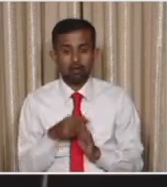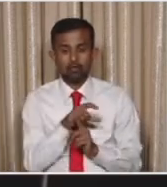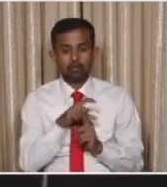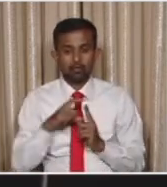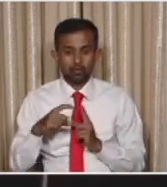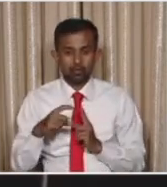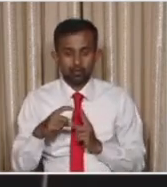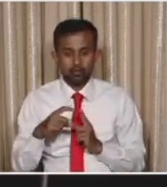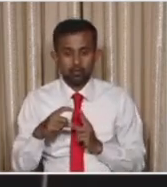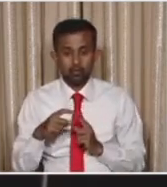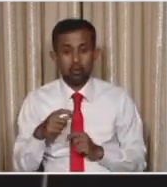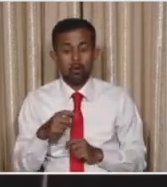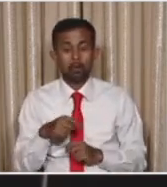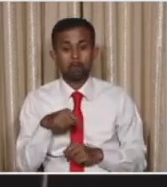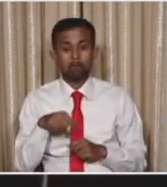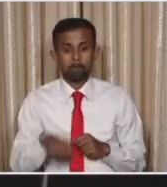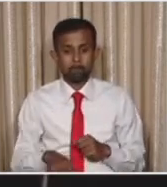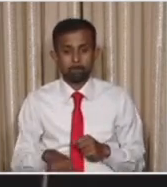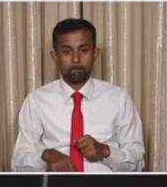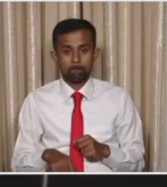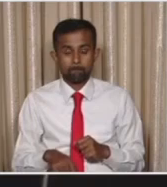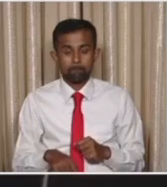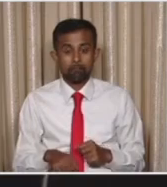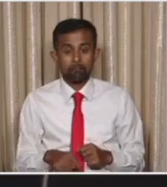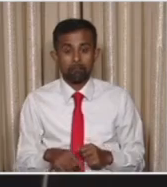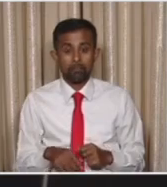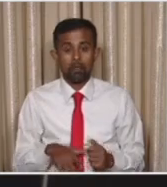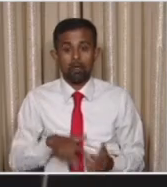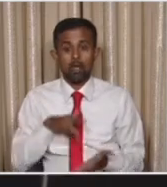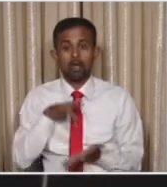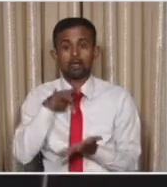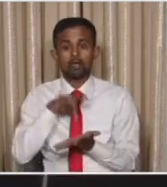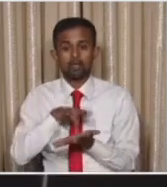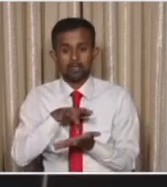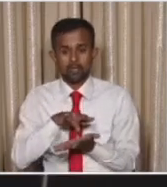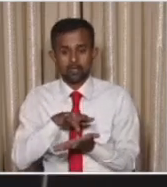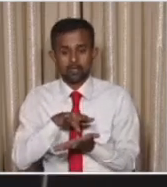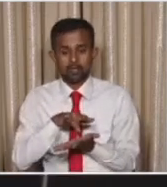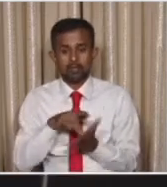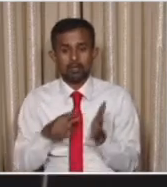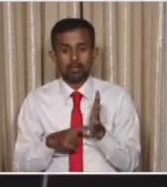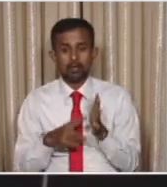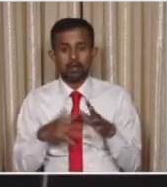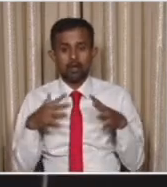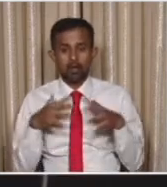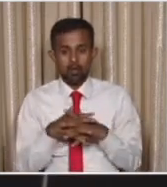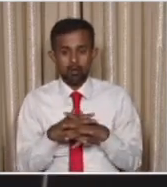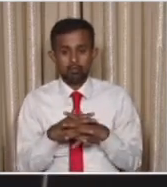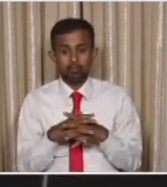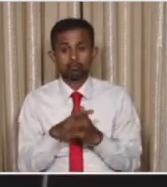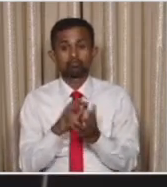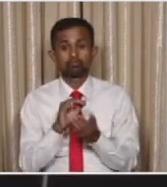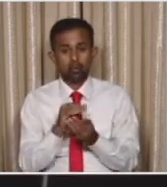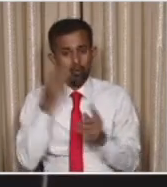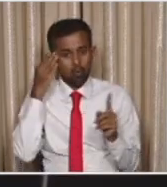සංස්කෘතියක ශිෂ්ටාචාරයක මූල කේන්ද්‍රය විය යුතු නීති ආධිපත්‍ය